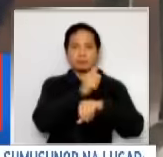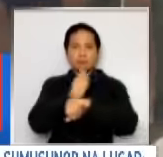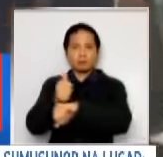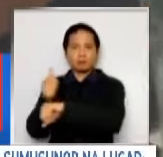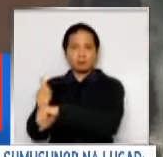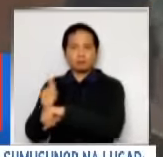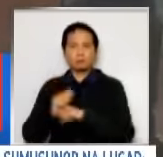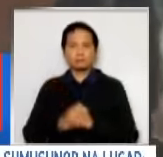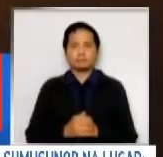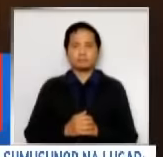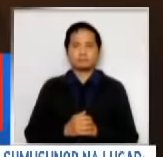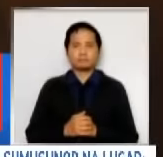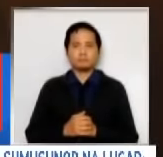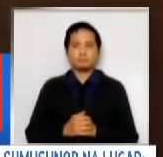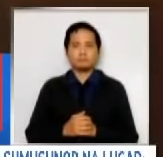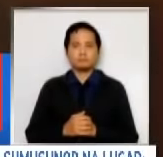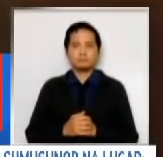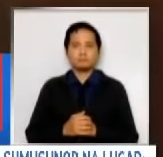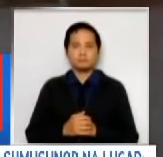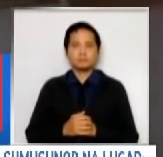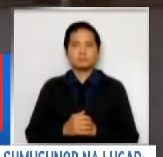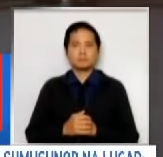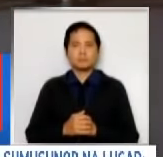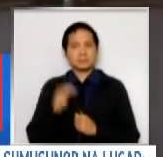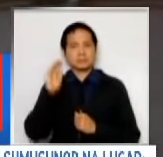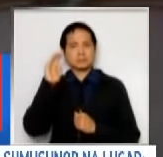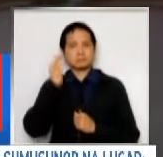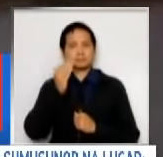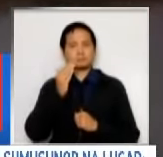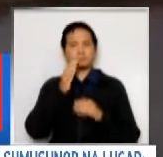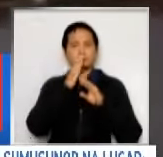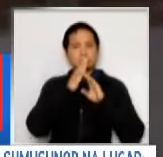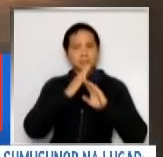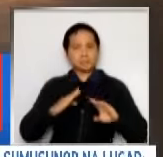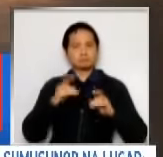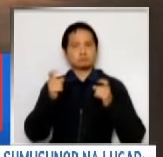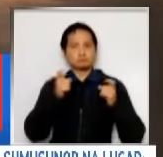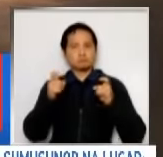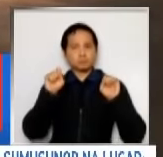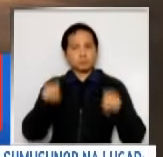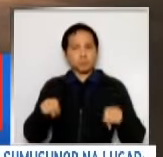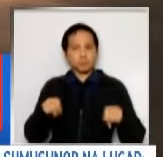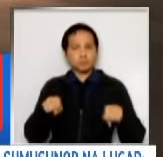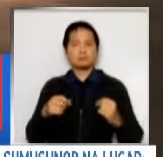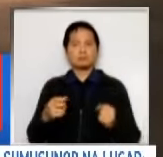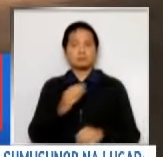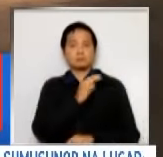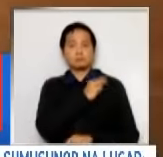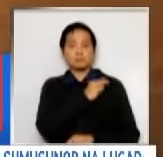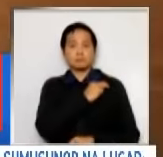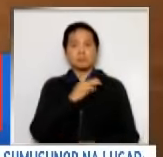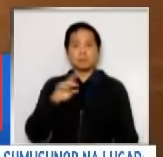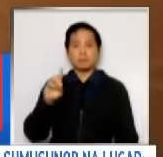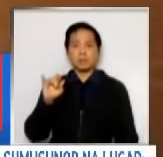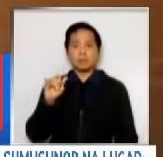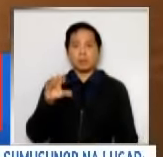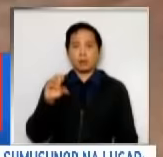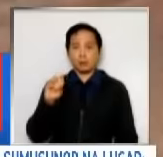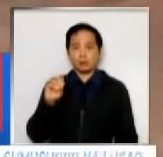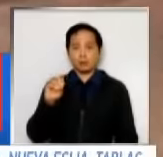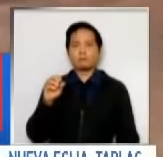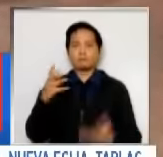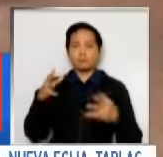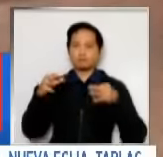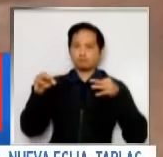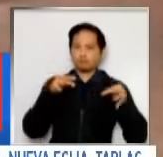Peaceful and manageable, ganyan inilarawan ni NCRPO Chief Major General Vicente Danau Jr. ang muling implementasyon ng ECQ